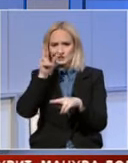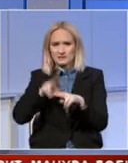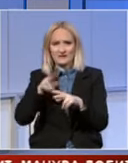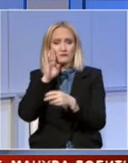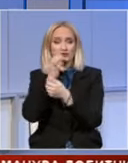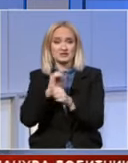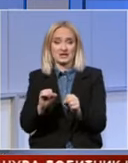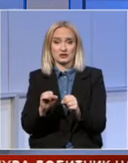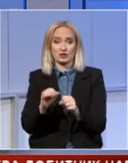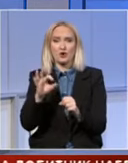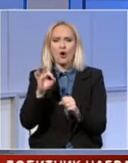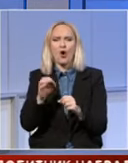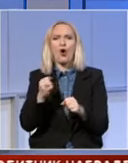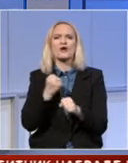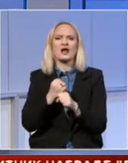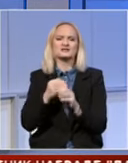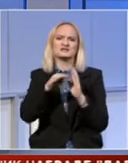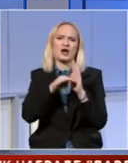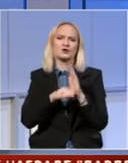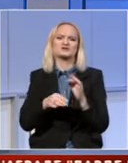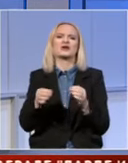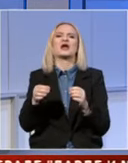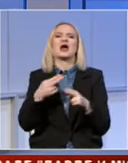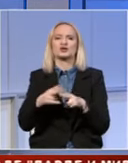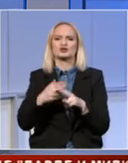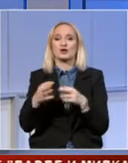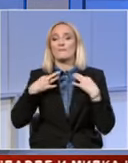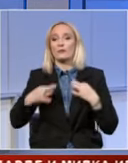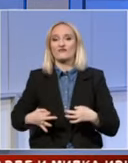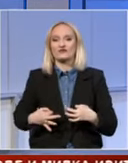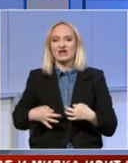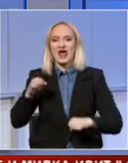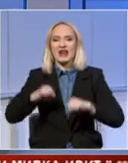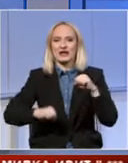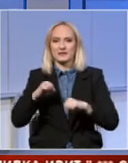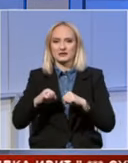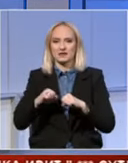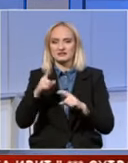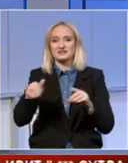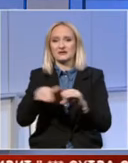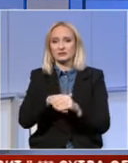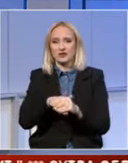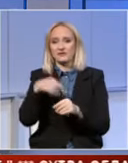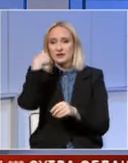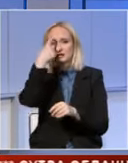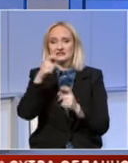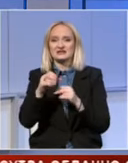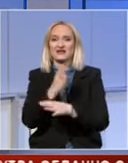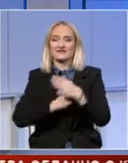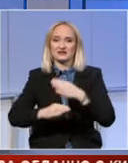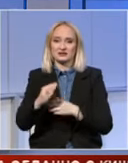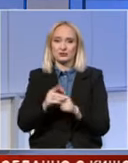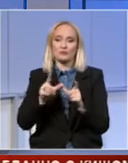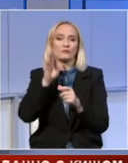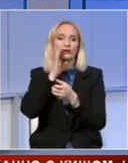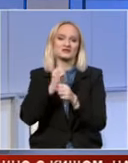i Hercegovine o efikasnosti zakonskih rješenja, o profesionalnoj rehabilitaciji i zapošljavanju lica sa invaliditetom